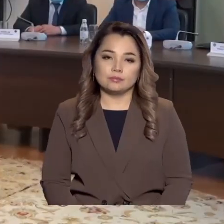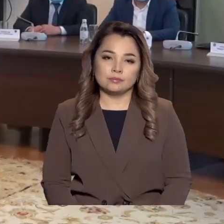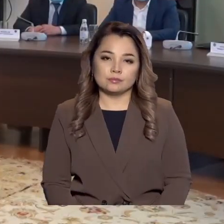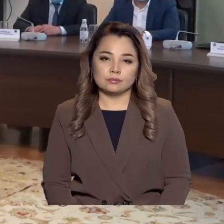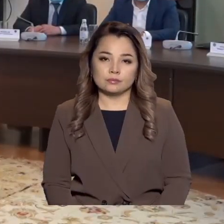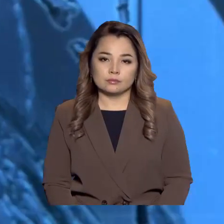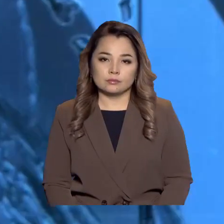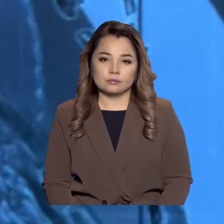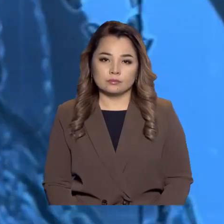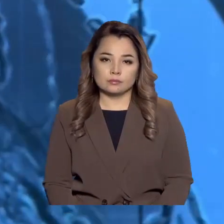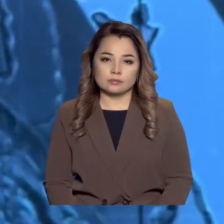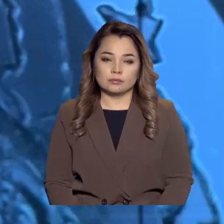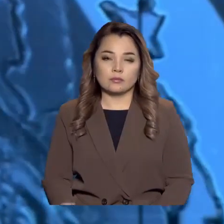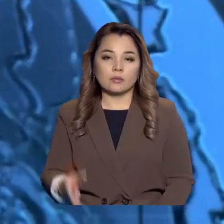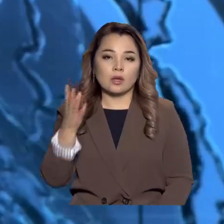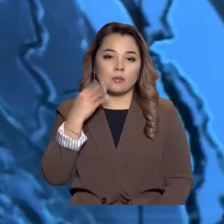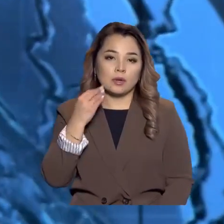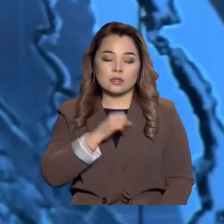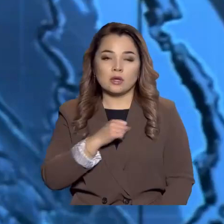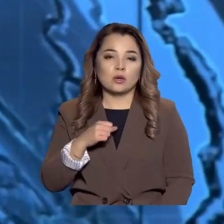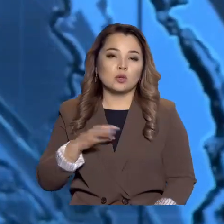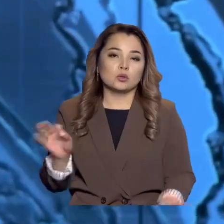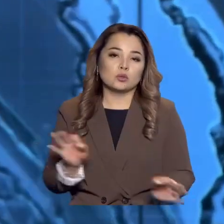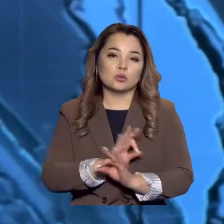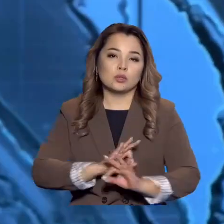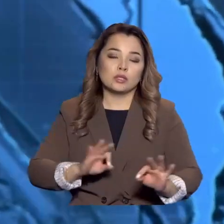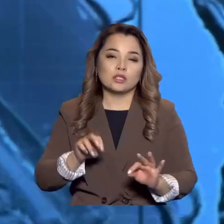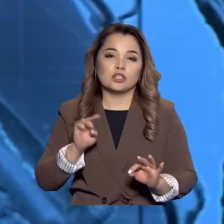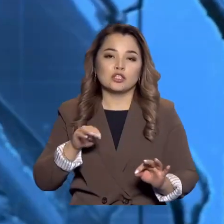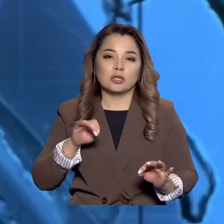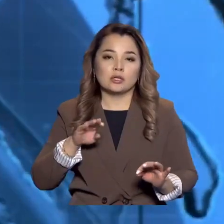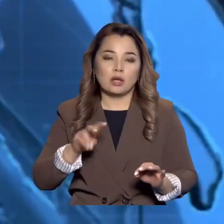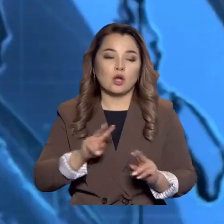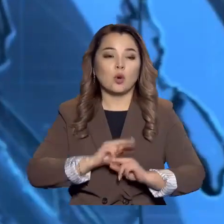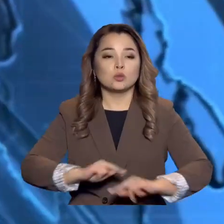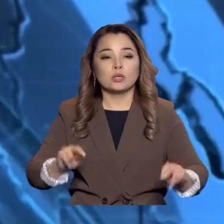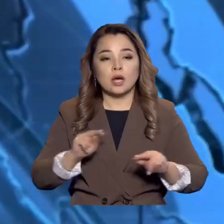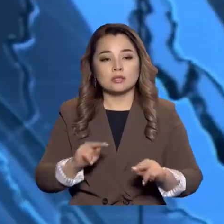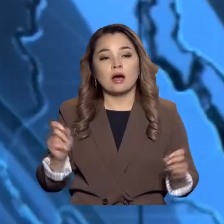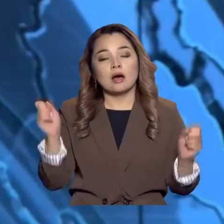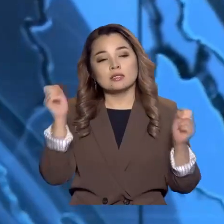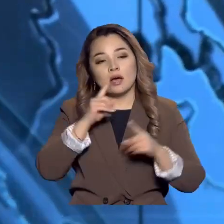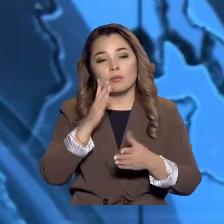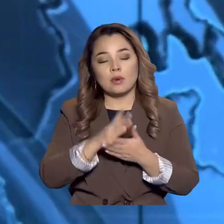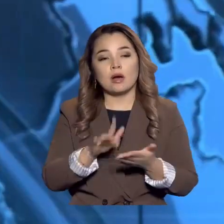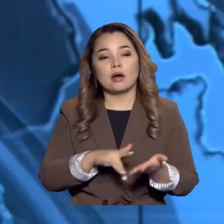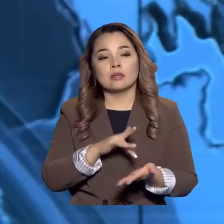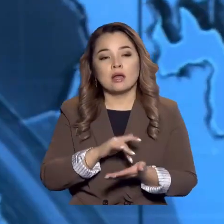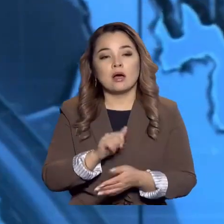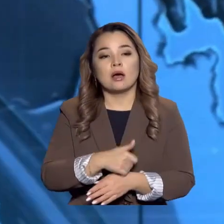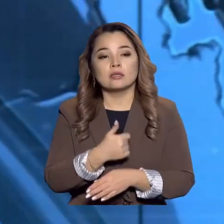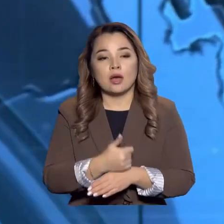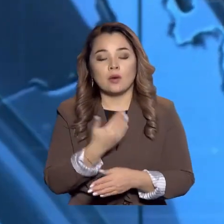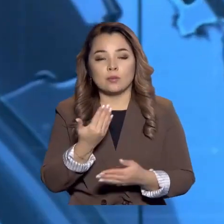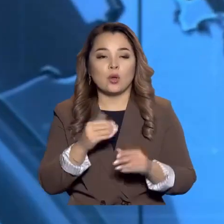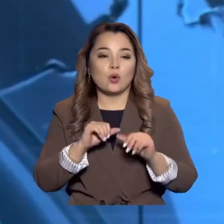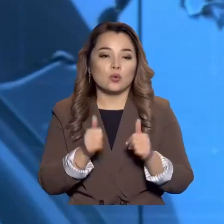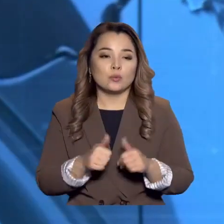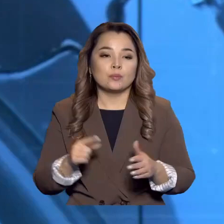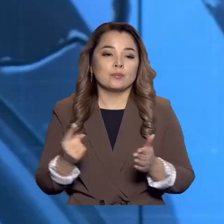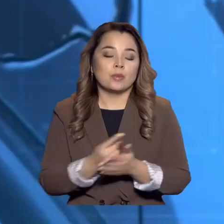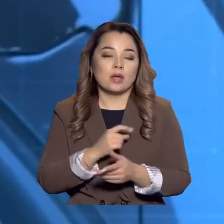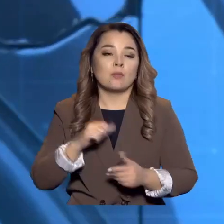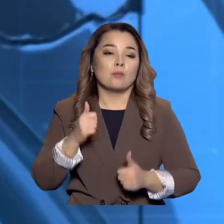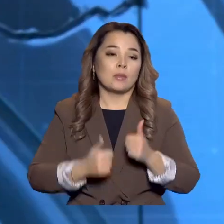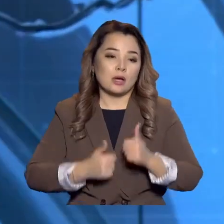облысы. Ал Алматыда ең үздік диджитал ұстаз анықталды. Қала әкімдігінің бастамасымен ұйымдастырылған алғашқы